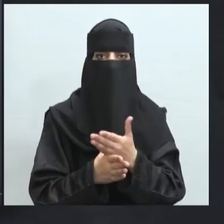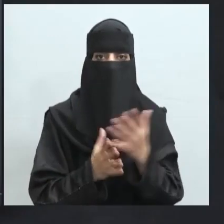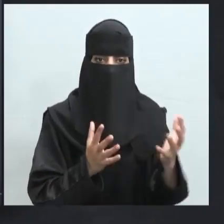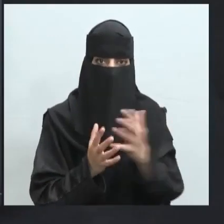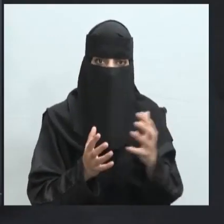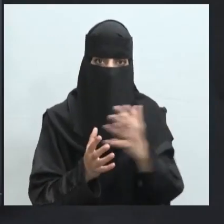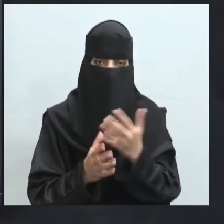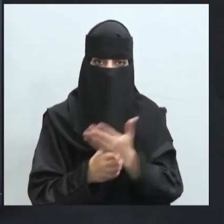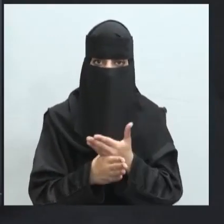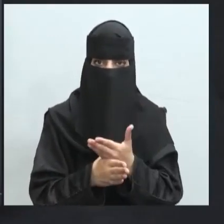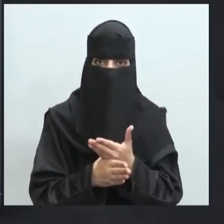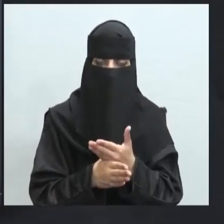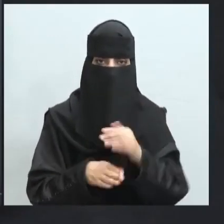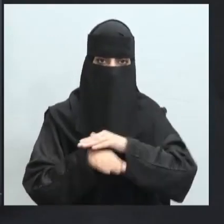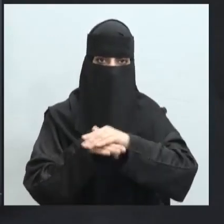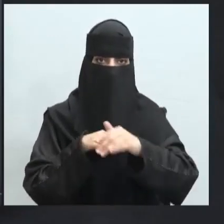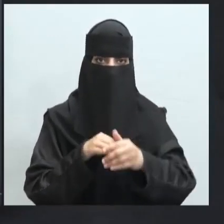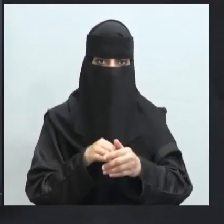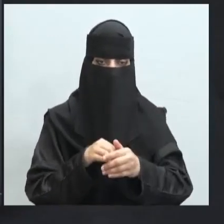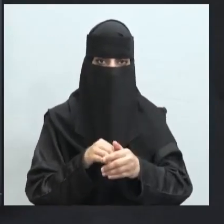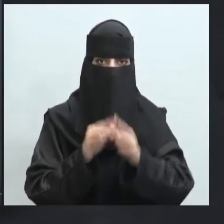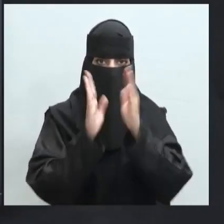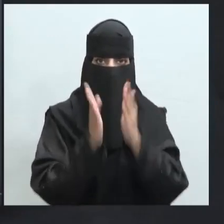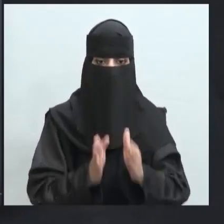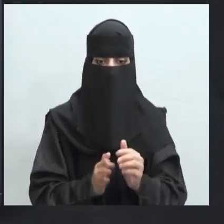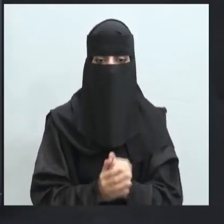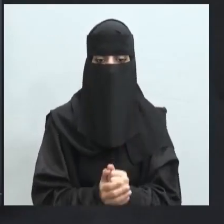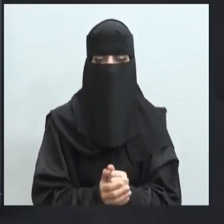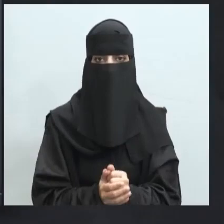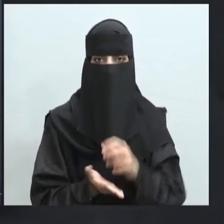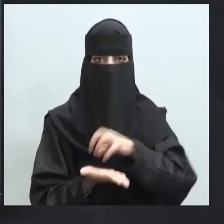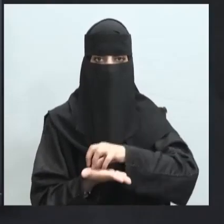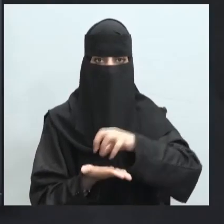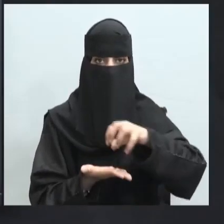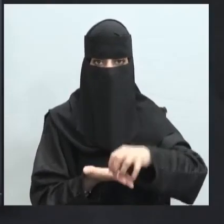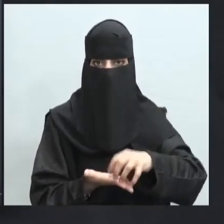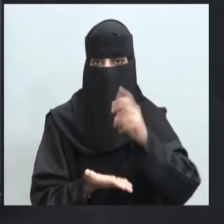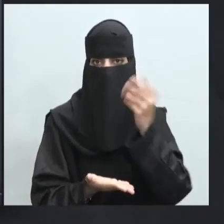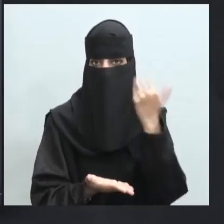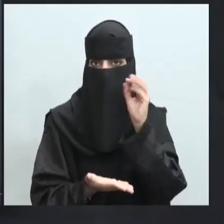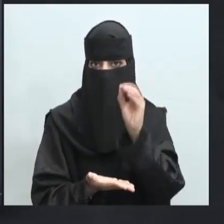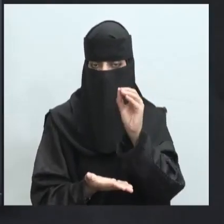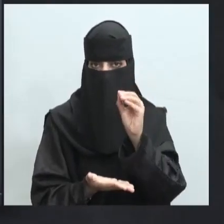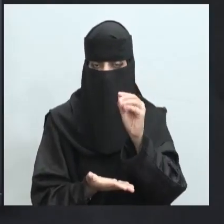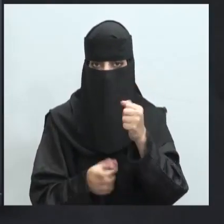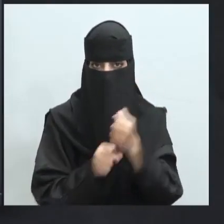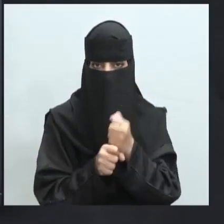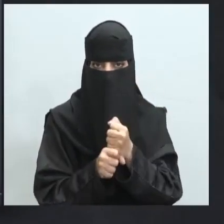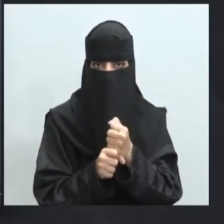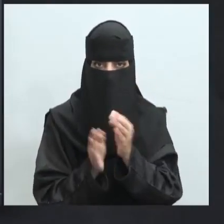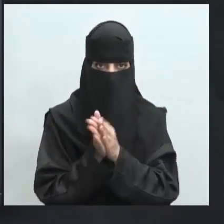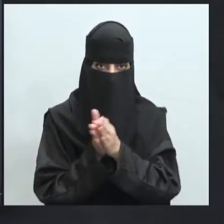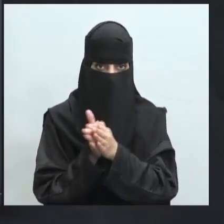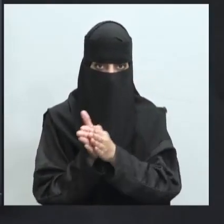تجمع هذه الشحنات على سطوح اجسامنا انتقلت هذه الشحنات كما ذكرنا لكم عبر عمليه الدلك